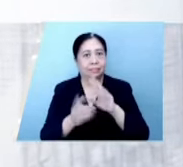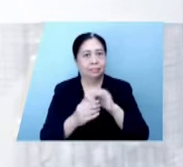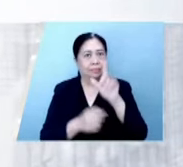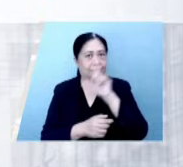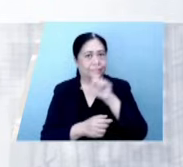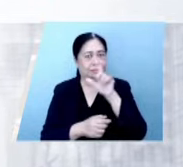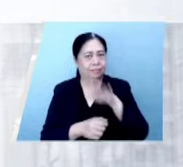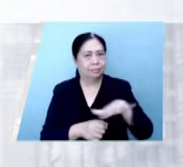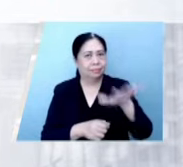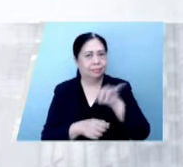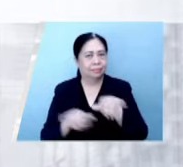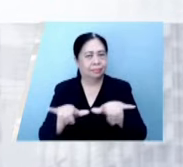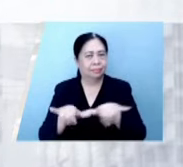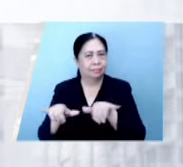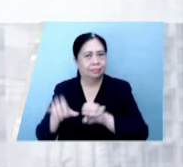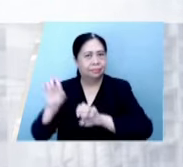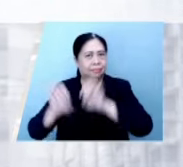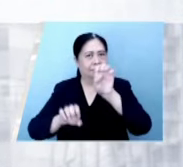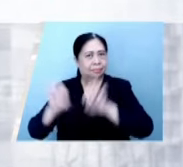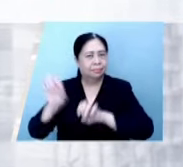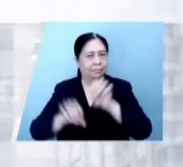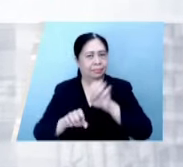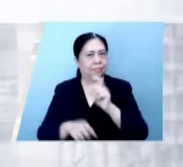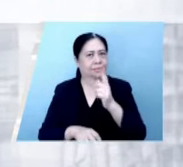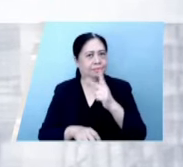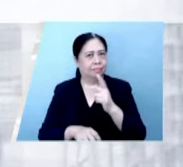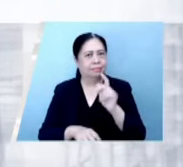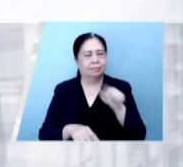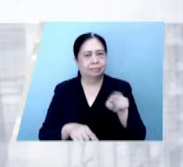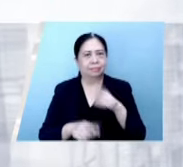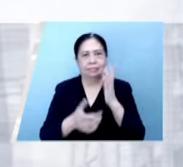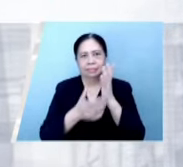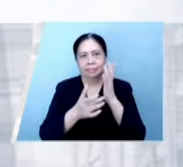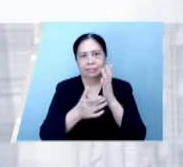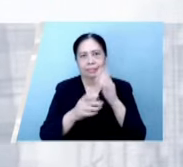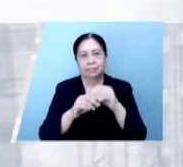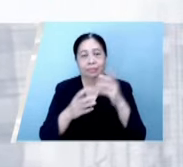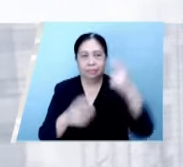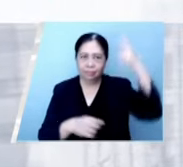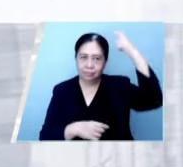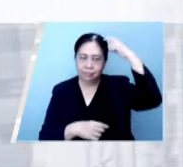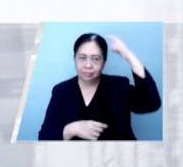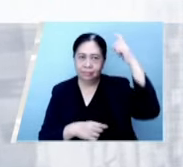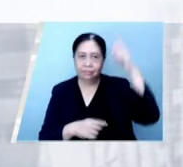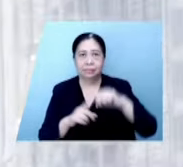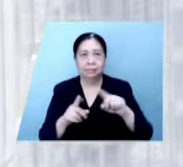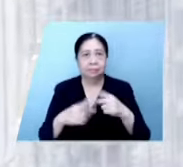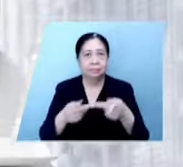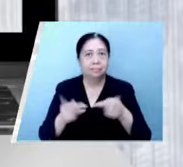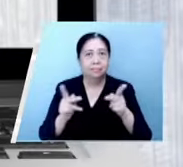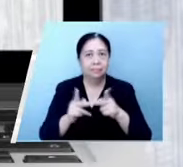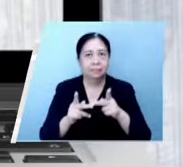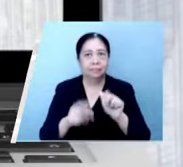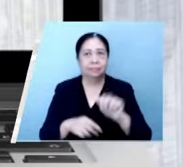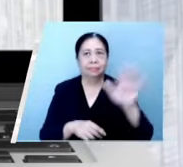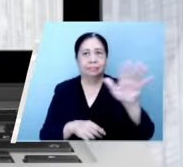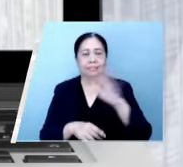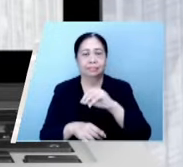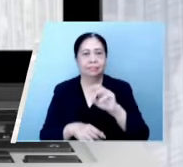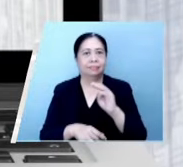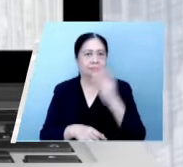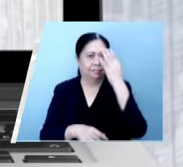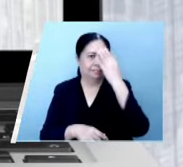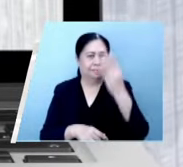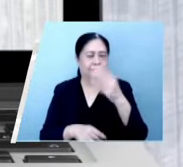Measurement Engineer o di kaya TV Transmitter Technician sa Batanes, Antipolo, at Malolos. Abangan ang iba